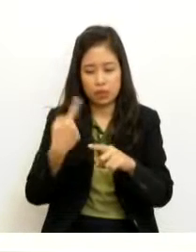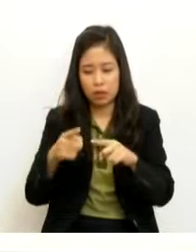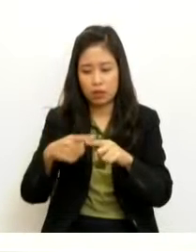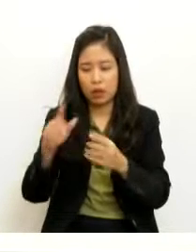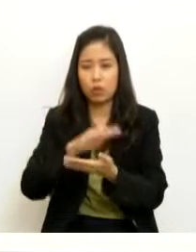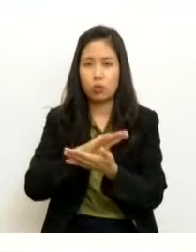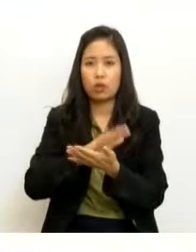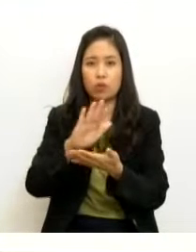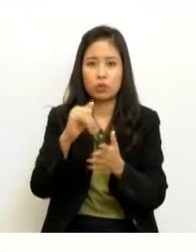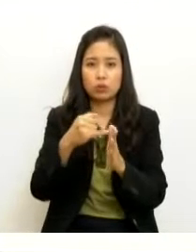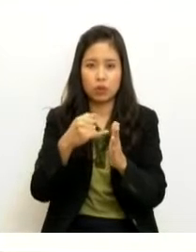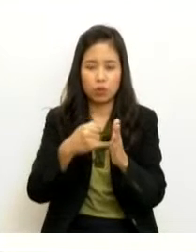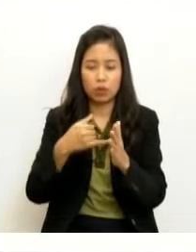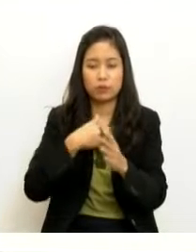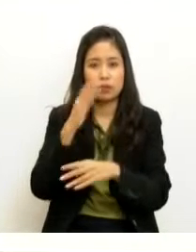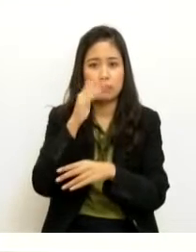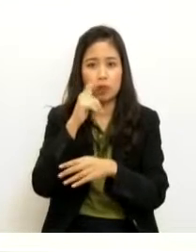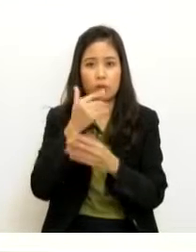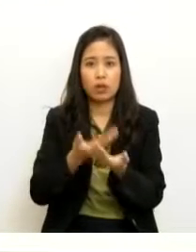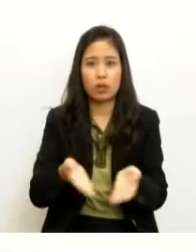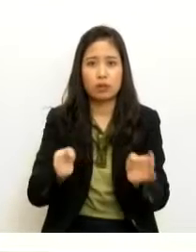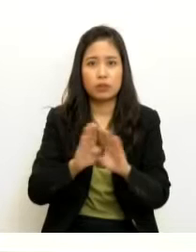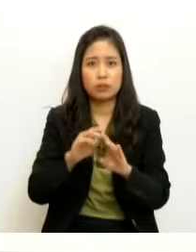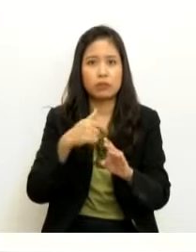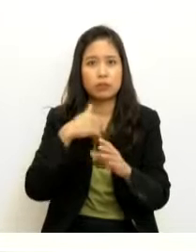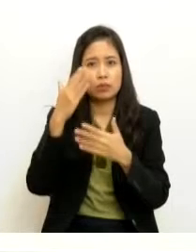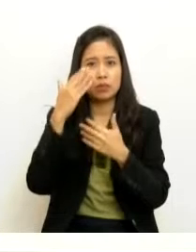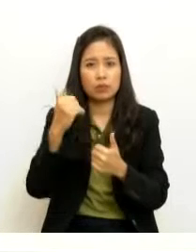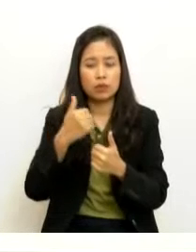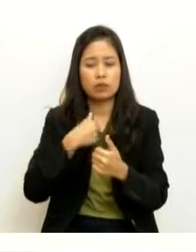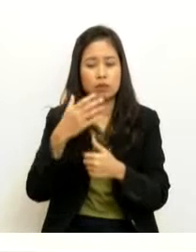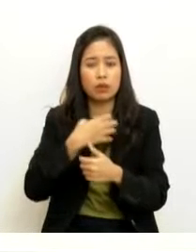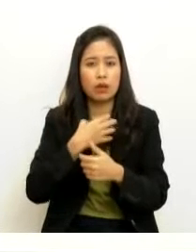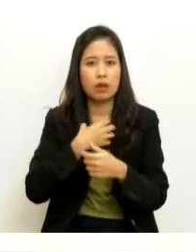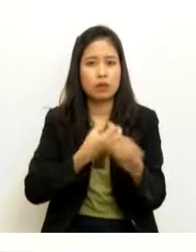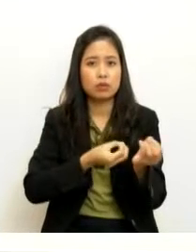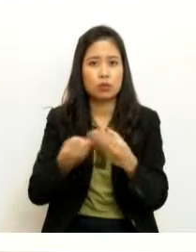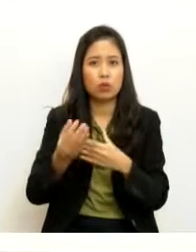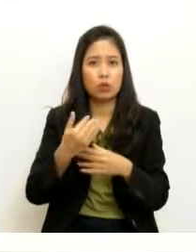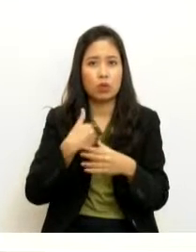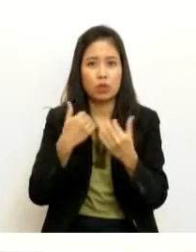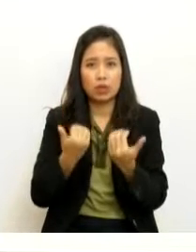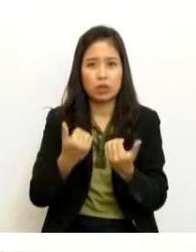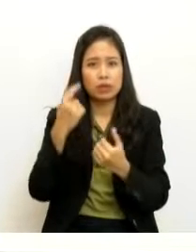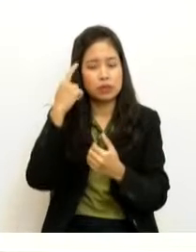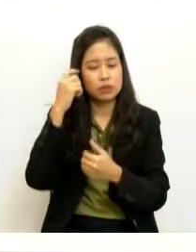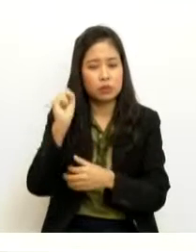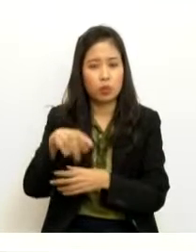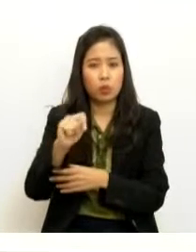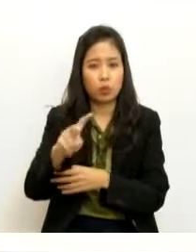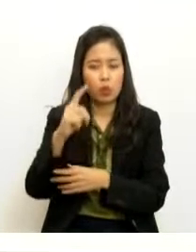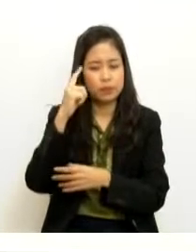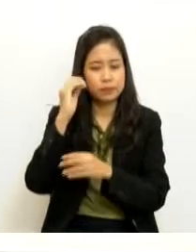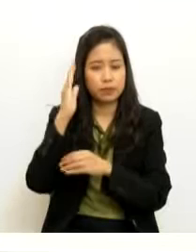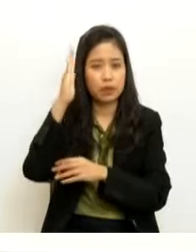ดก็มีผู้ปกครองมีความสนใจอยากส่งลูกเข้าไปเรียนค่อนข้างมากแต่ในอนาคตสปทเองก็จะพยายามกระจายนะ